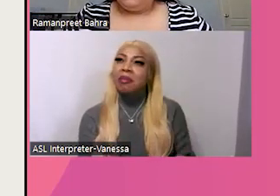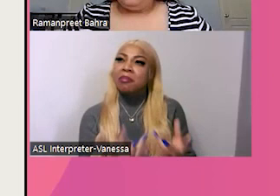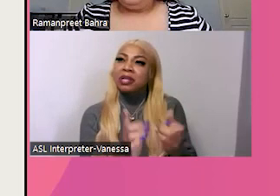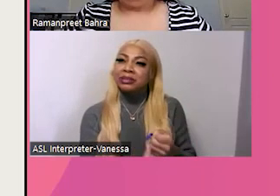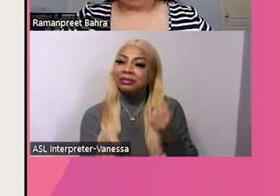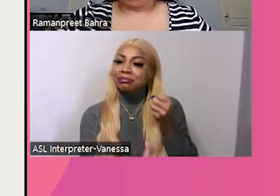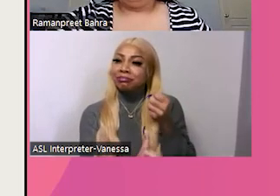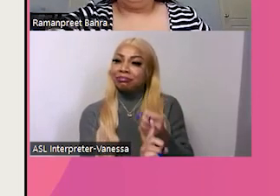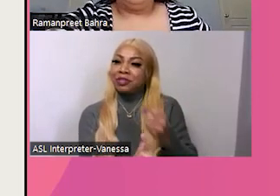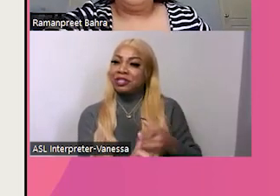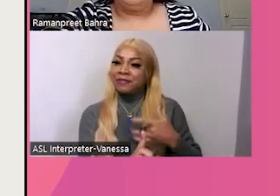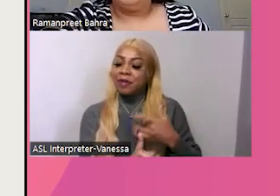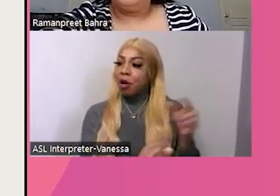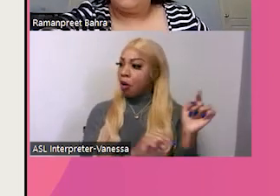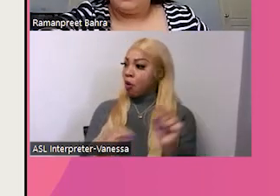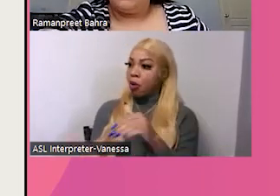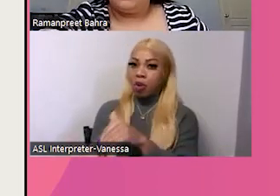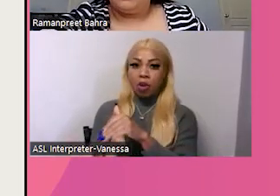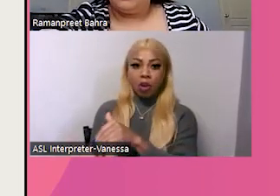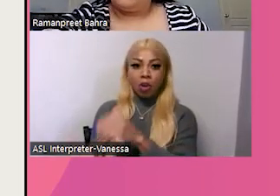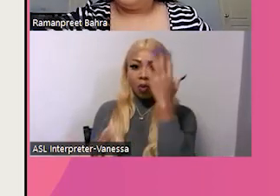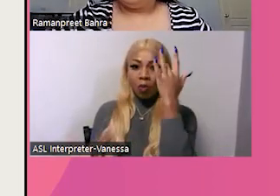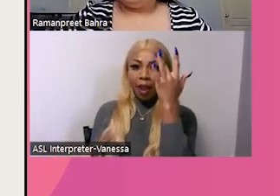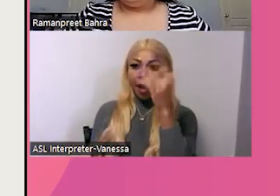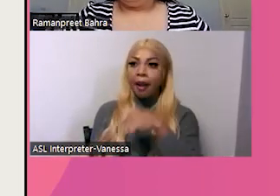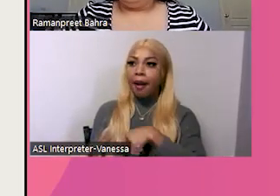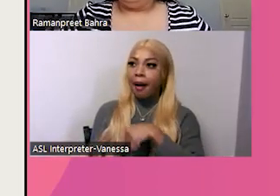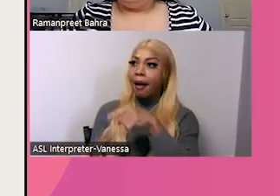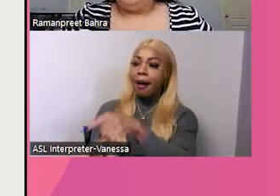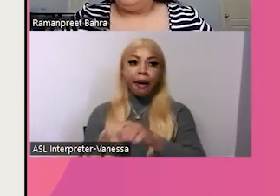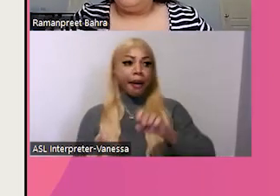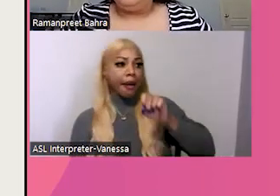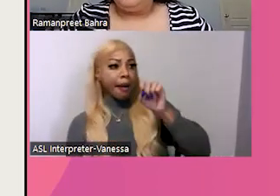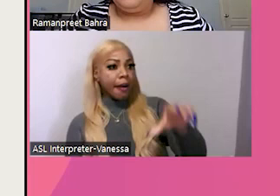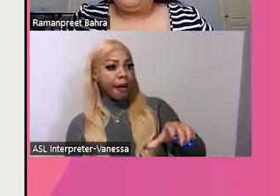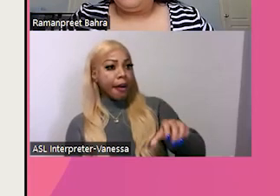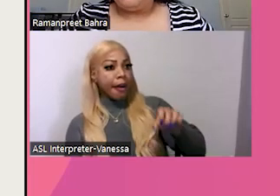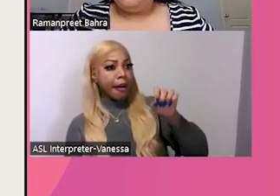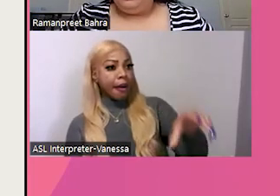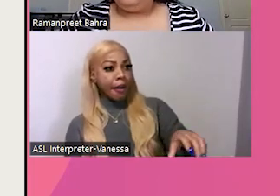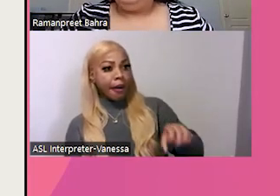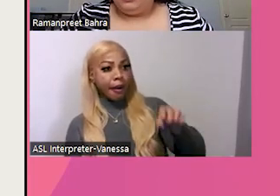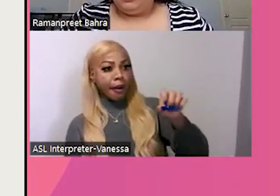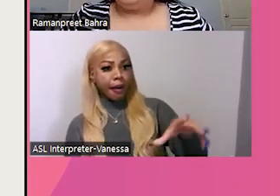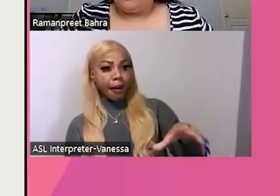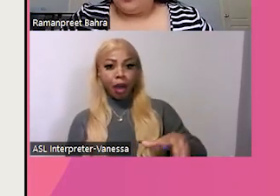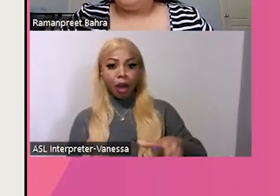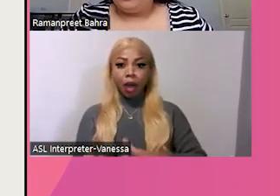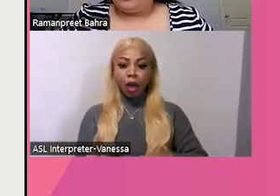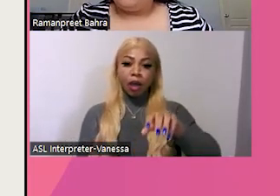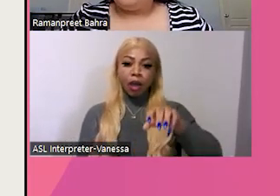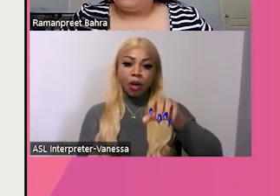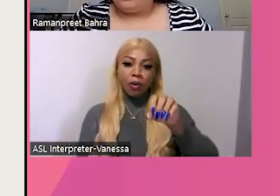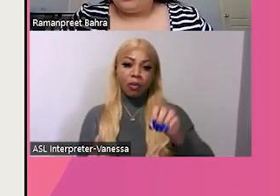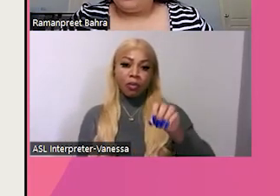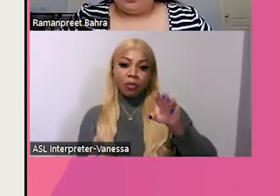pensez à l'impact que ça aurait sur vous de vous rendre à un bureau de médecin et qu'on vous rappelle qu'on vous considère comme étant